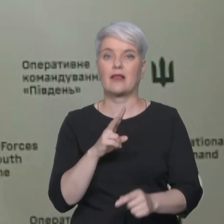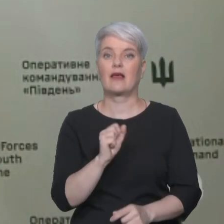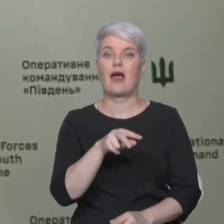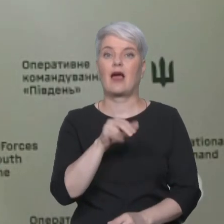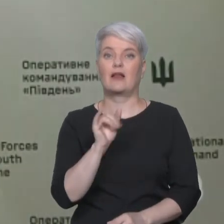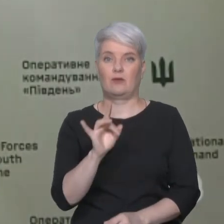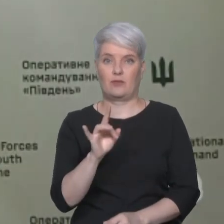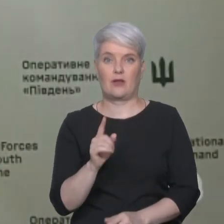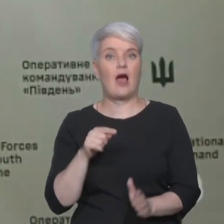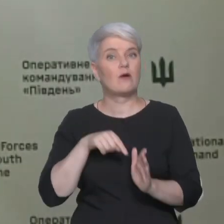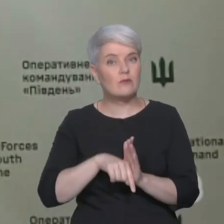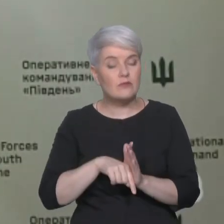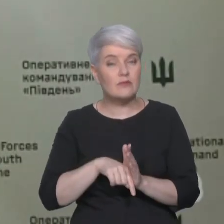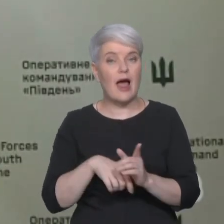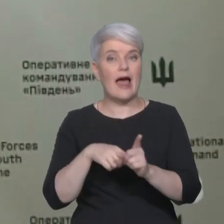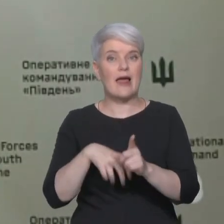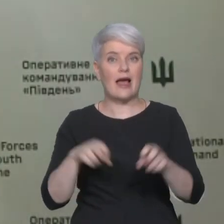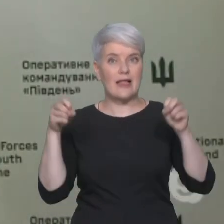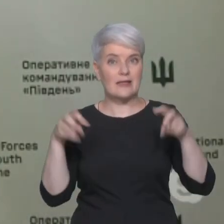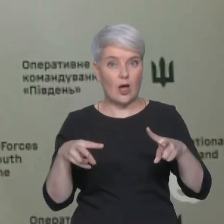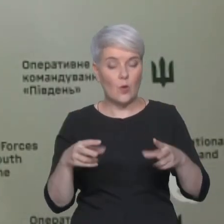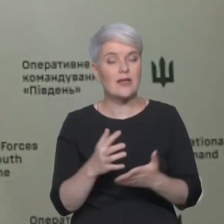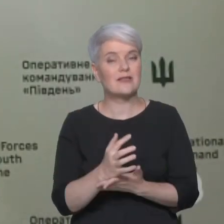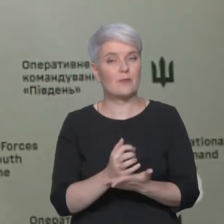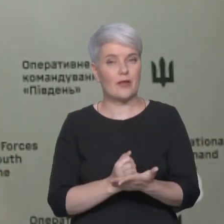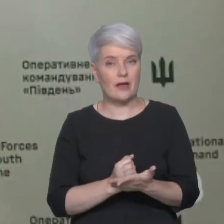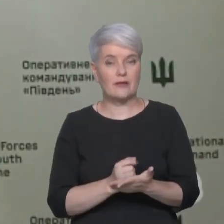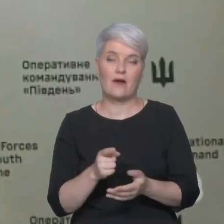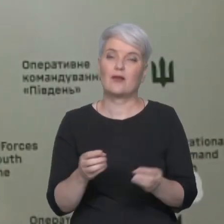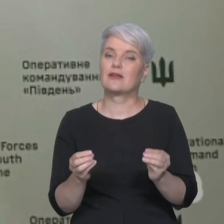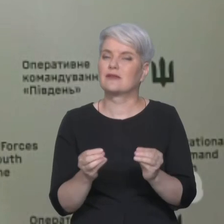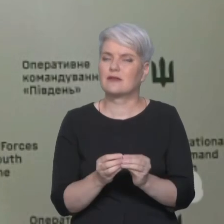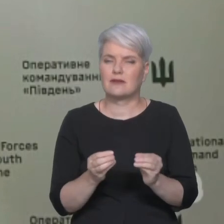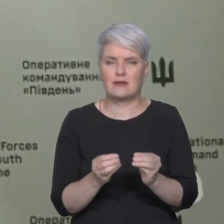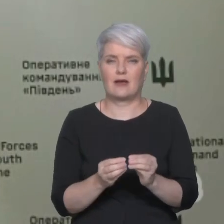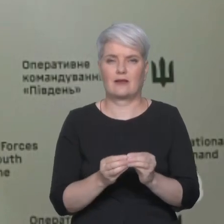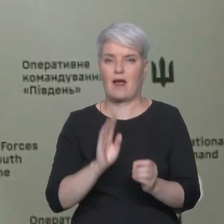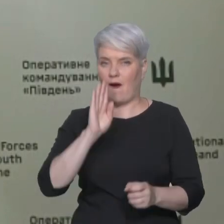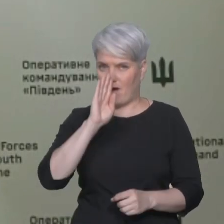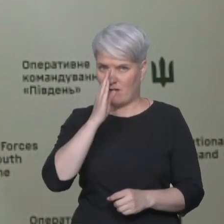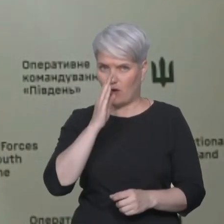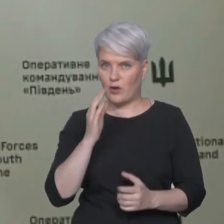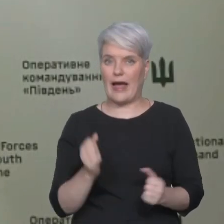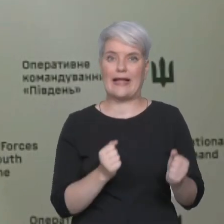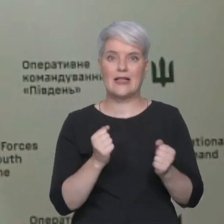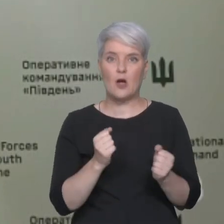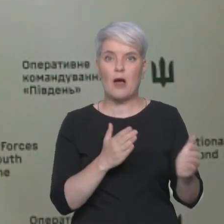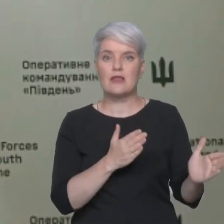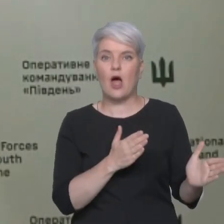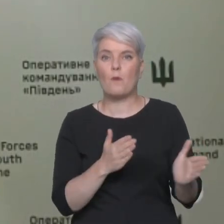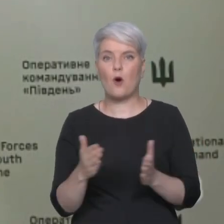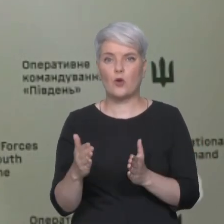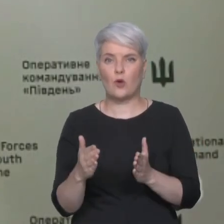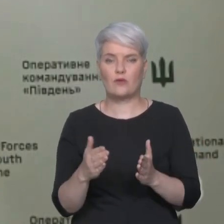загроза зберігається, але вона залишається в сталому режимі, тобто ворог тримає на готові сили